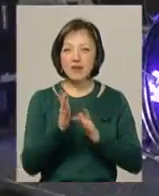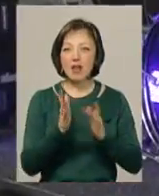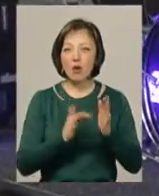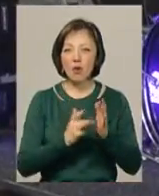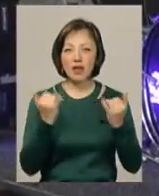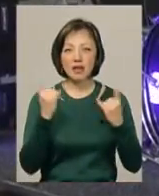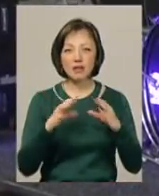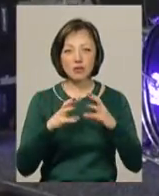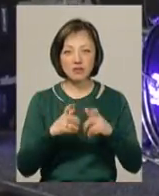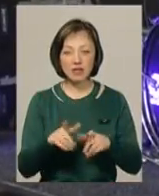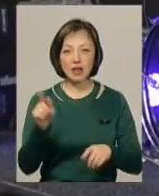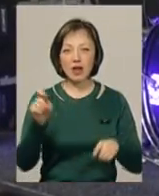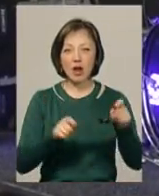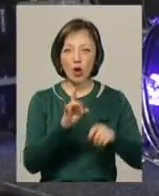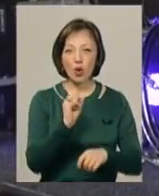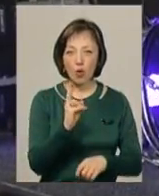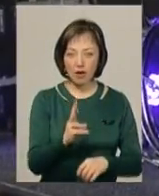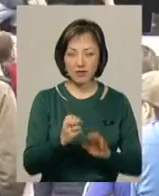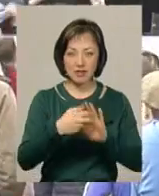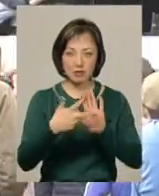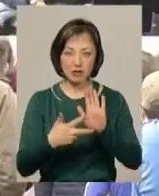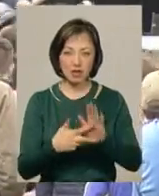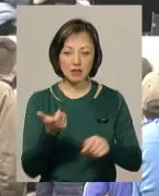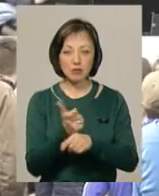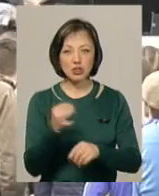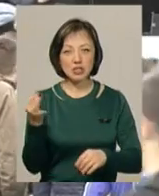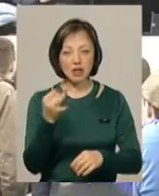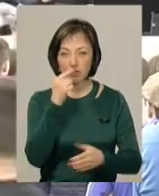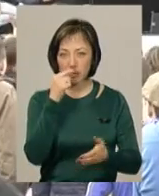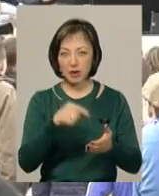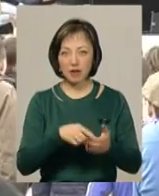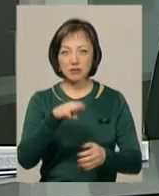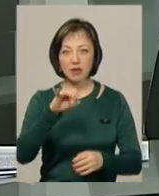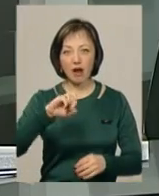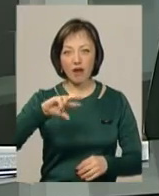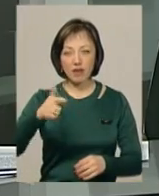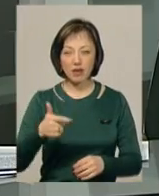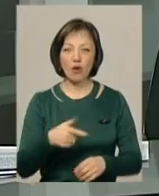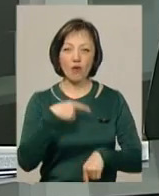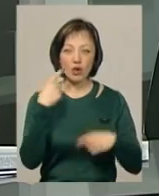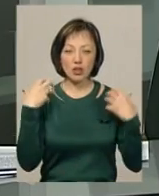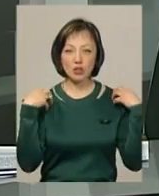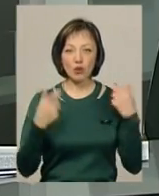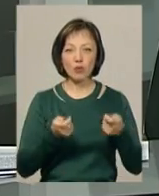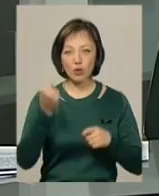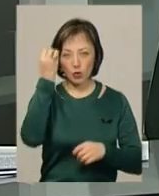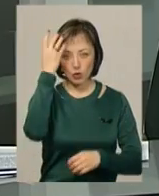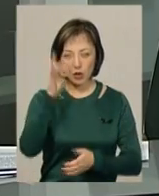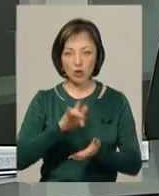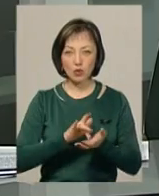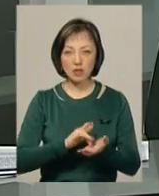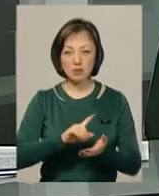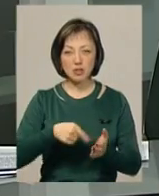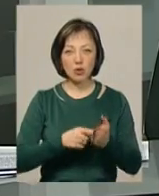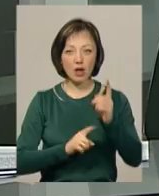і «Рок-н-бух-2018». Організатори кажуть, найбільше цікавинок припадає на травень, говорить начальник управління культури та туризму